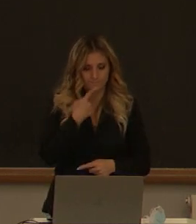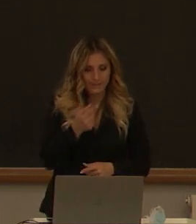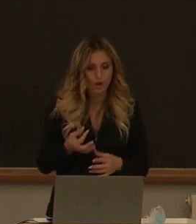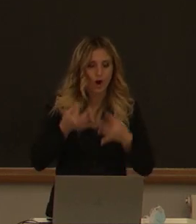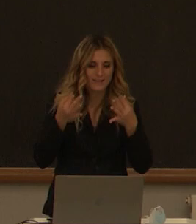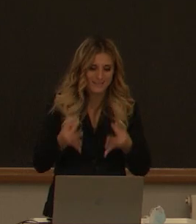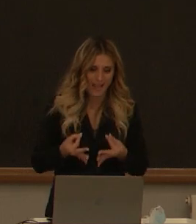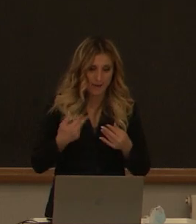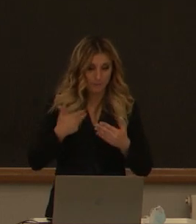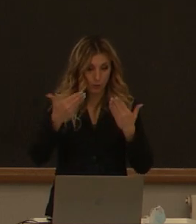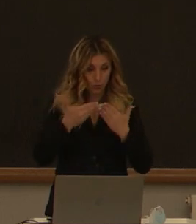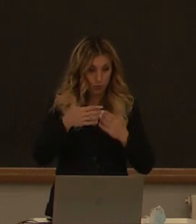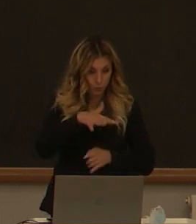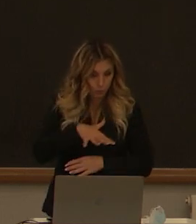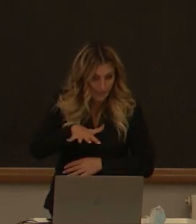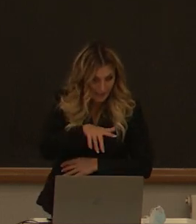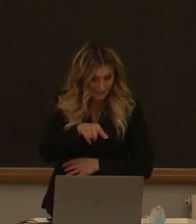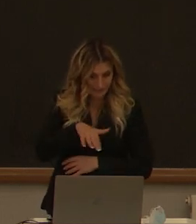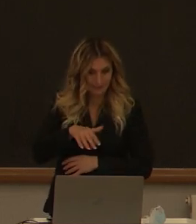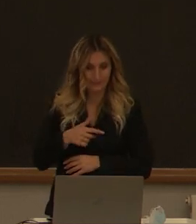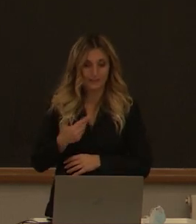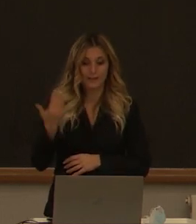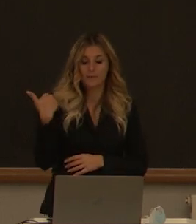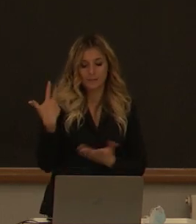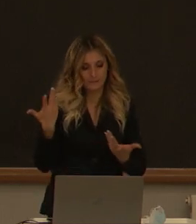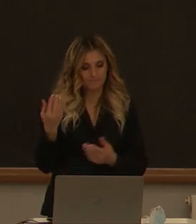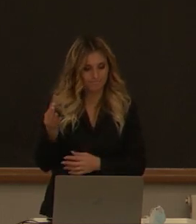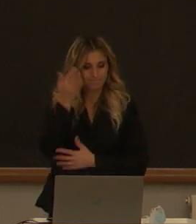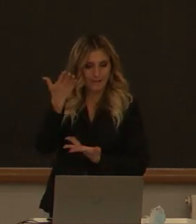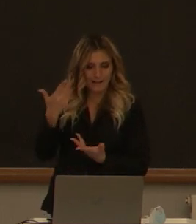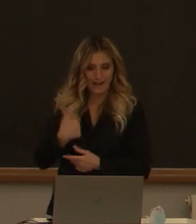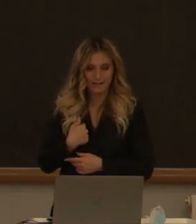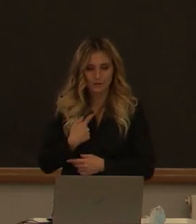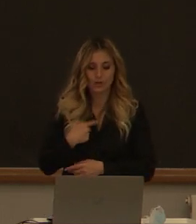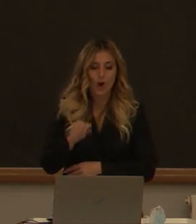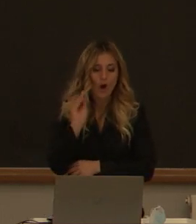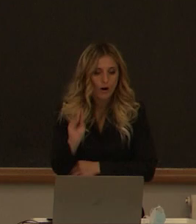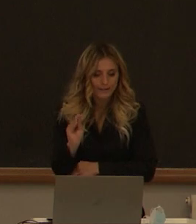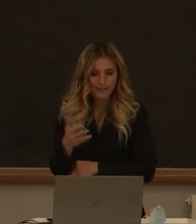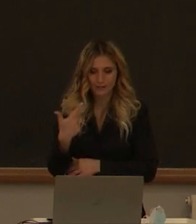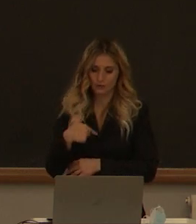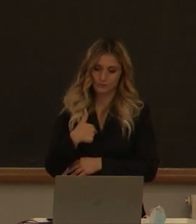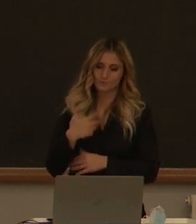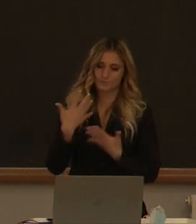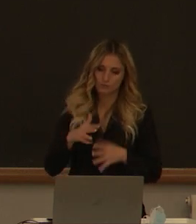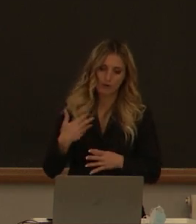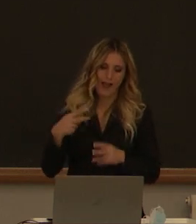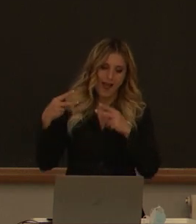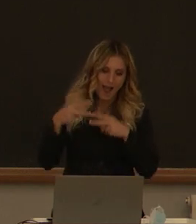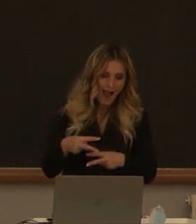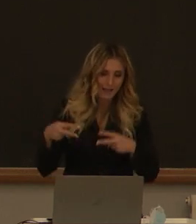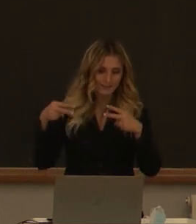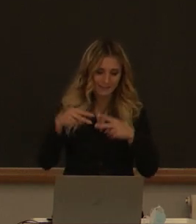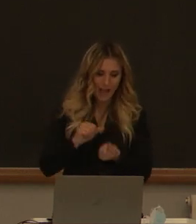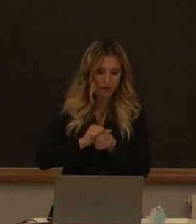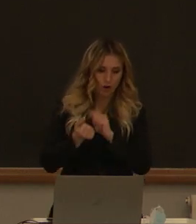nostri studenti, e per questo, diciamo, che prima non a caso ho richiesto il fatto che ci sia, ma sono anni che si sta combattendo per avere un